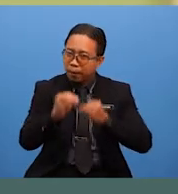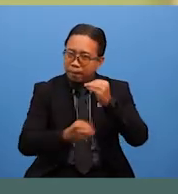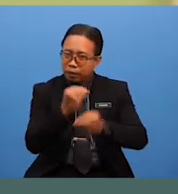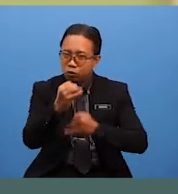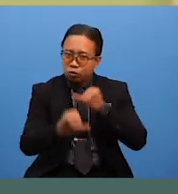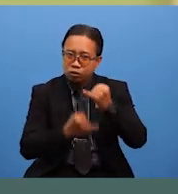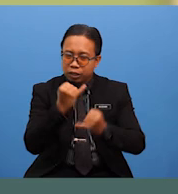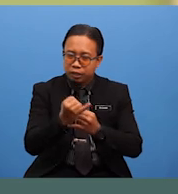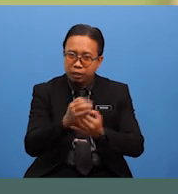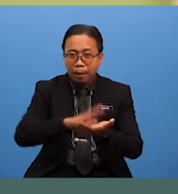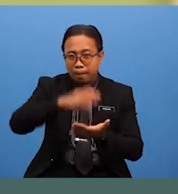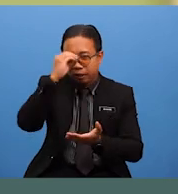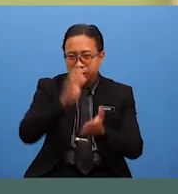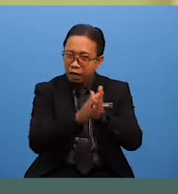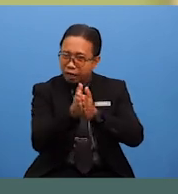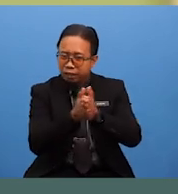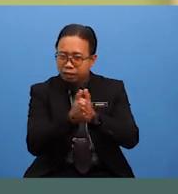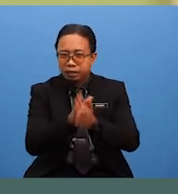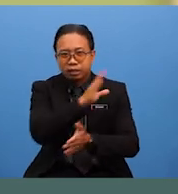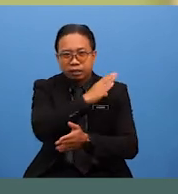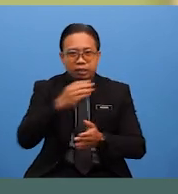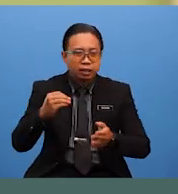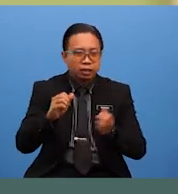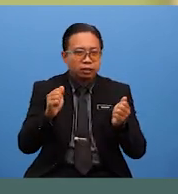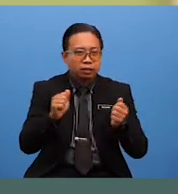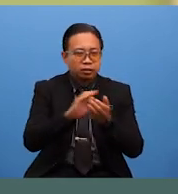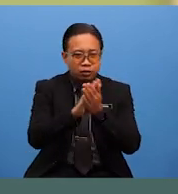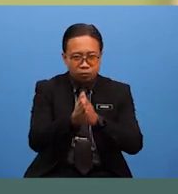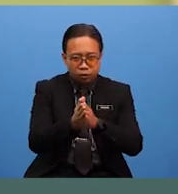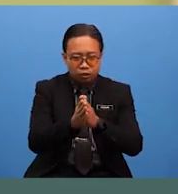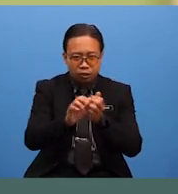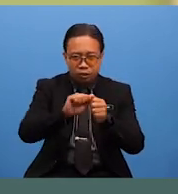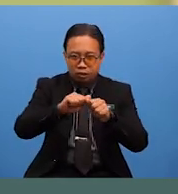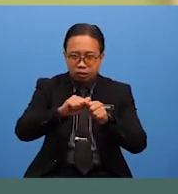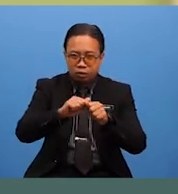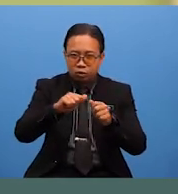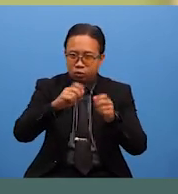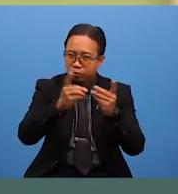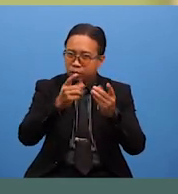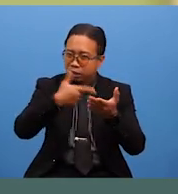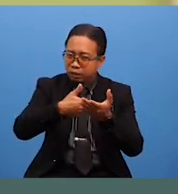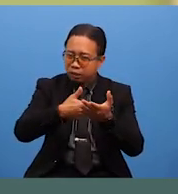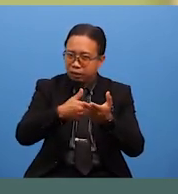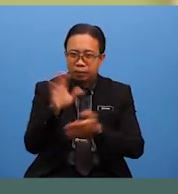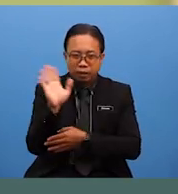ucapkan belajarnya rajin-rajin dan semoga kita berjumpa lagi bye-bye